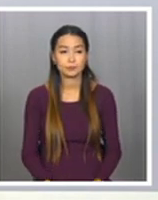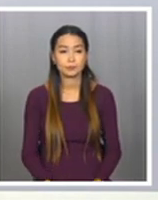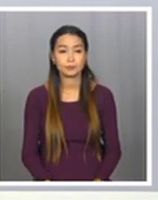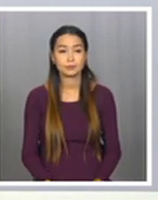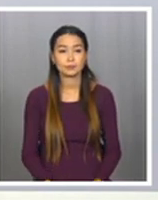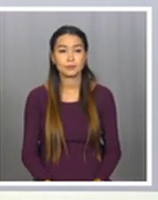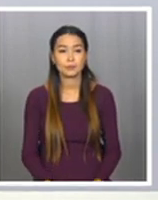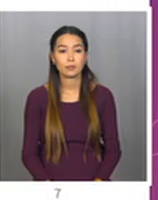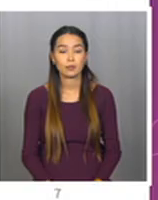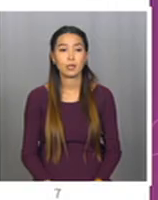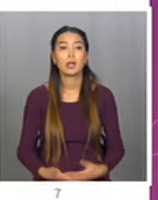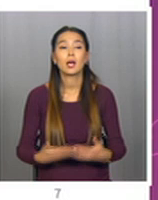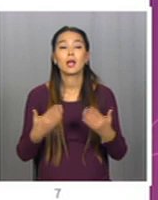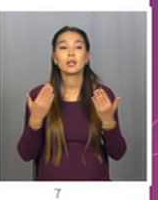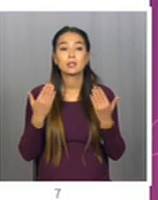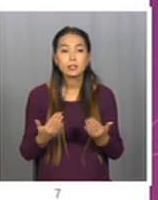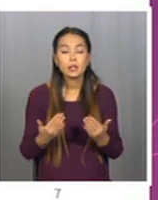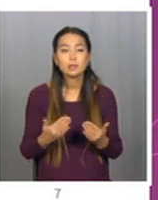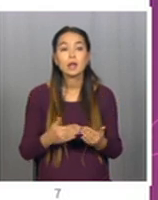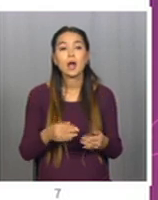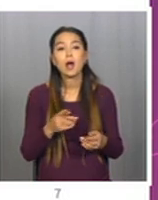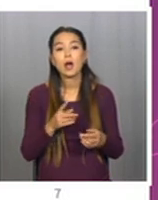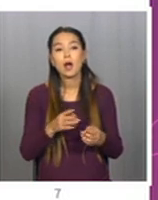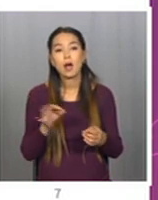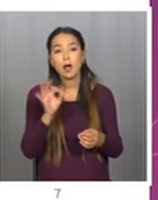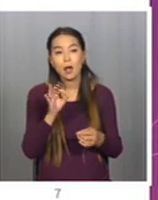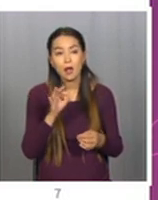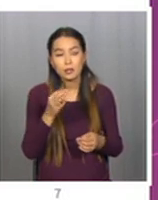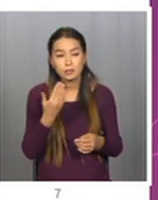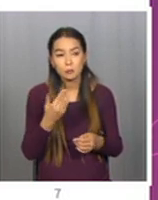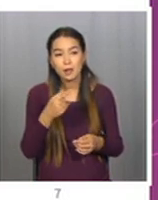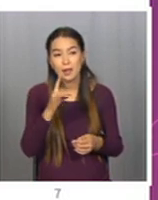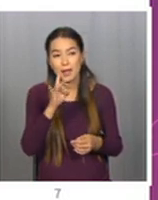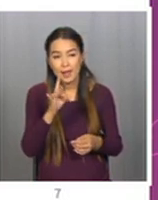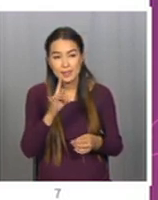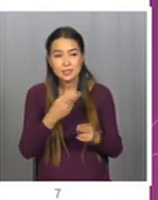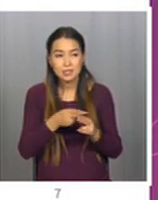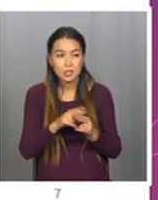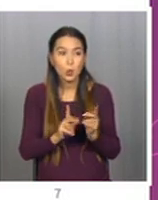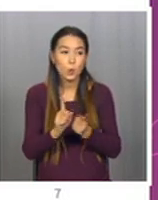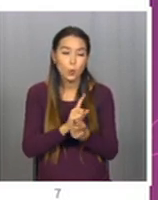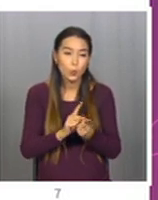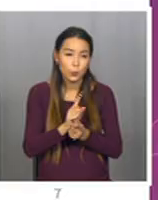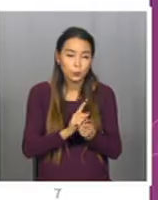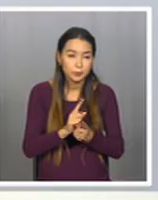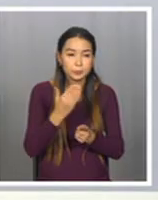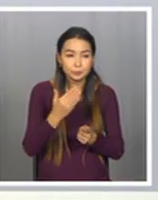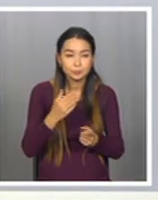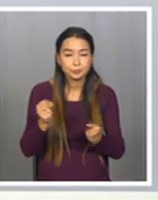Енді айнымалы тоқ тізбегінде резистор жалғаған кезде өзгеретін қуатқа тоқталып